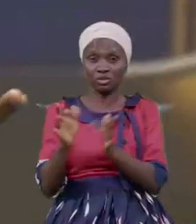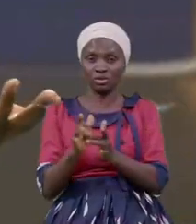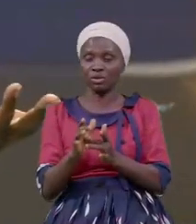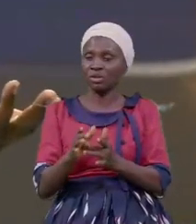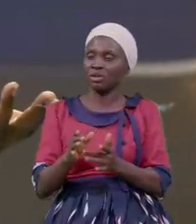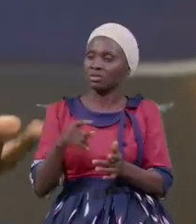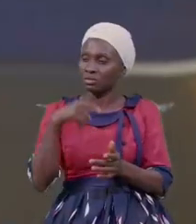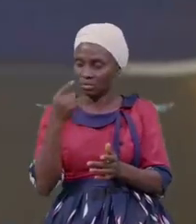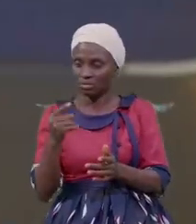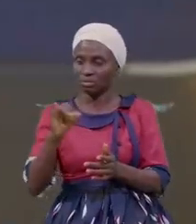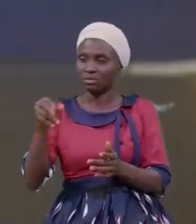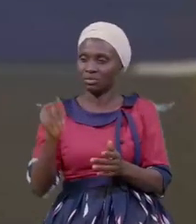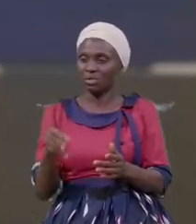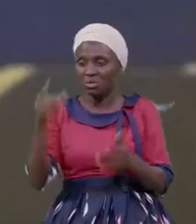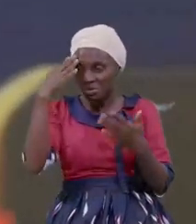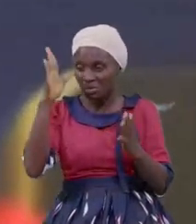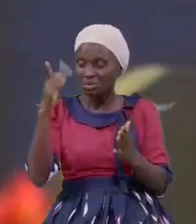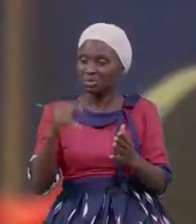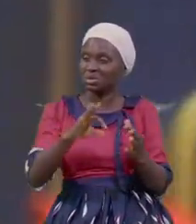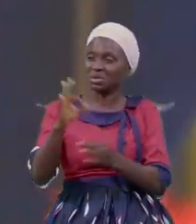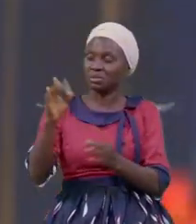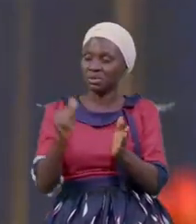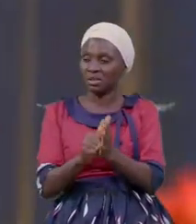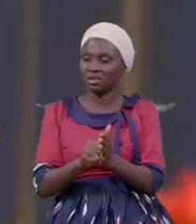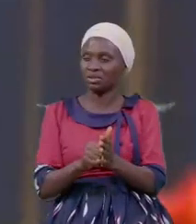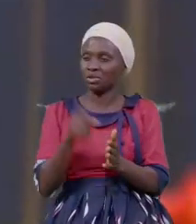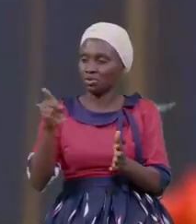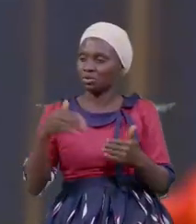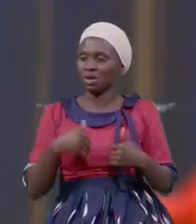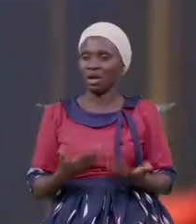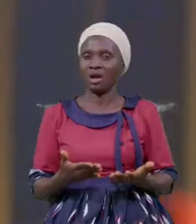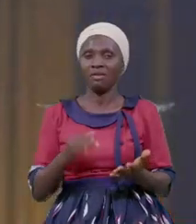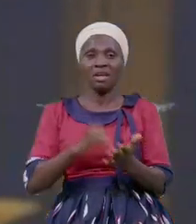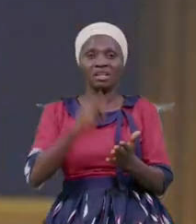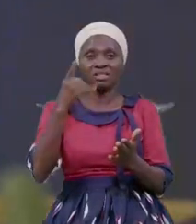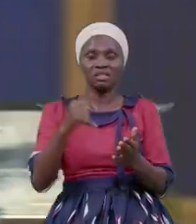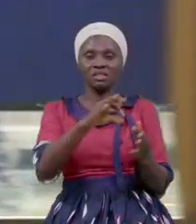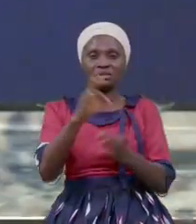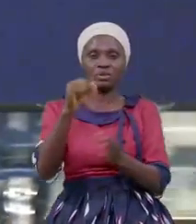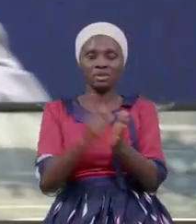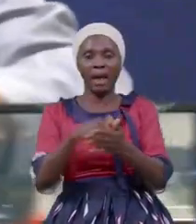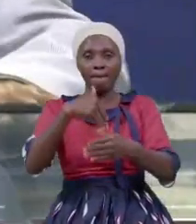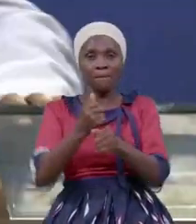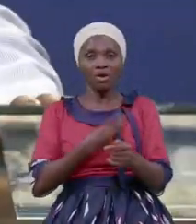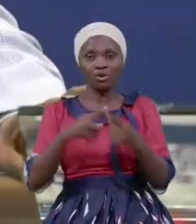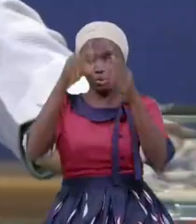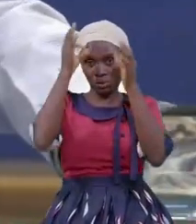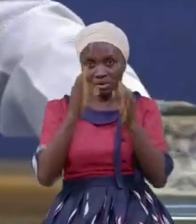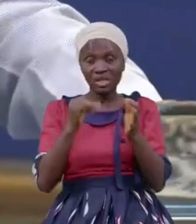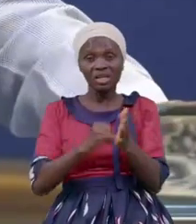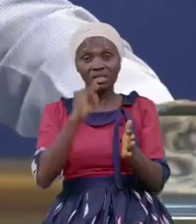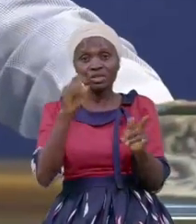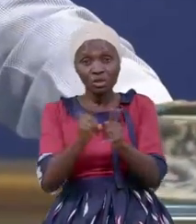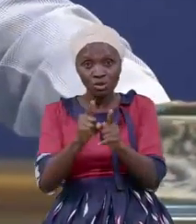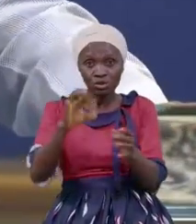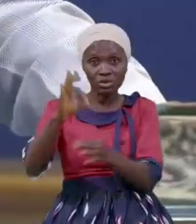l'esprit qui nous fait prendre des décisions c'est l'esprit qui nous fait dé terminer les choses c'est l'esprit qui nous décourage c'estesprit qui nous